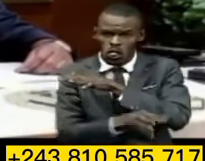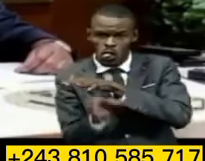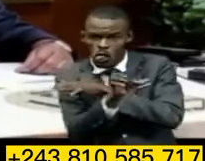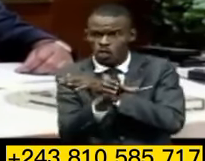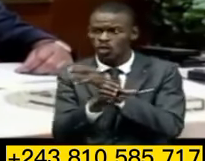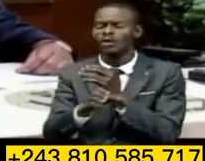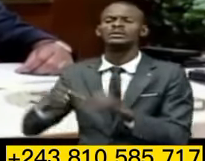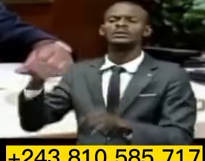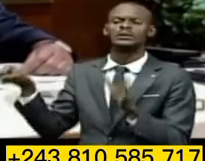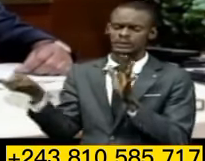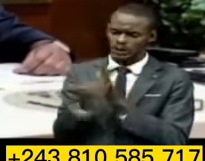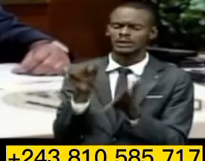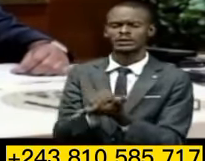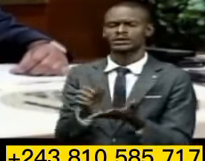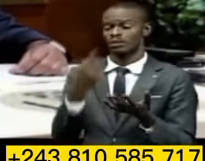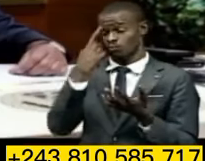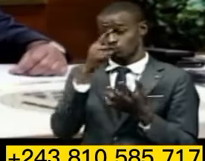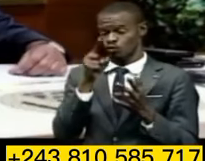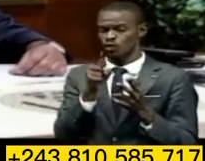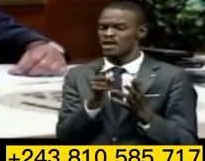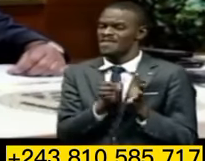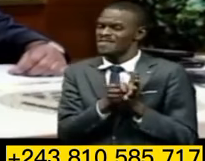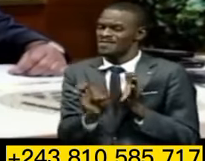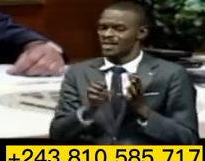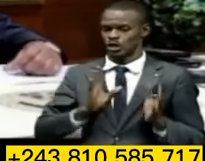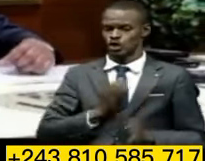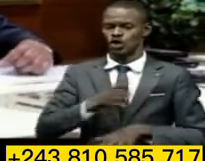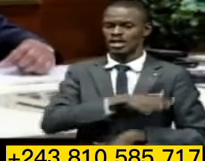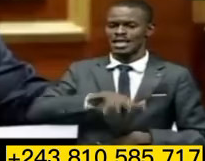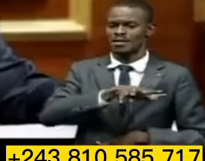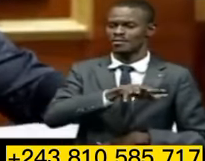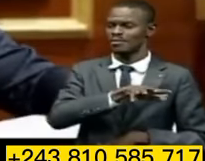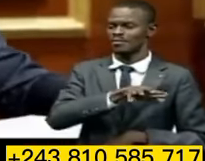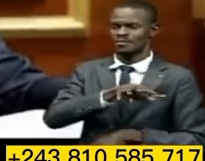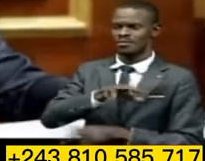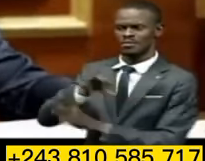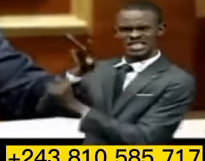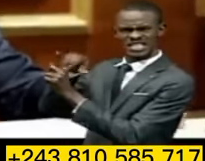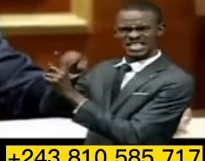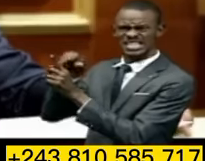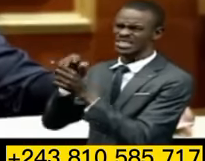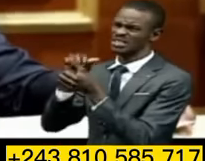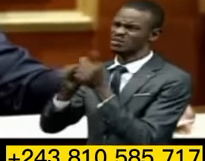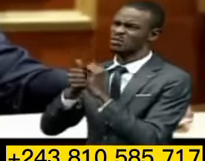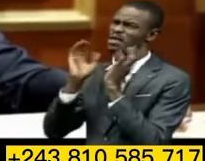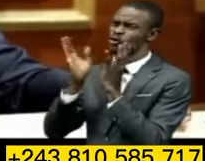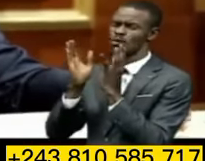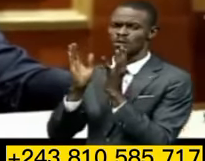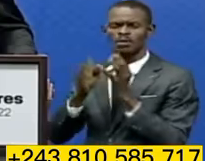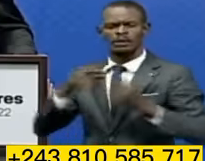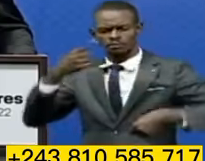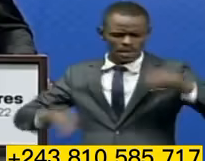réduire le risque pour notre pays d'être classé sur la liste grise du groupe d'action financière GAFI. Après débat et